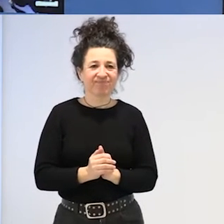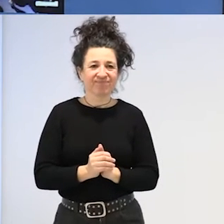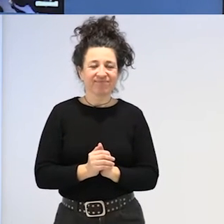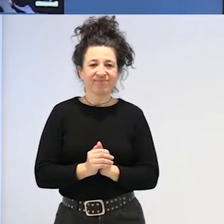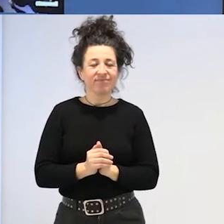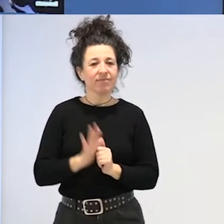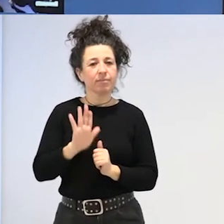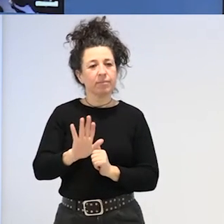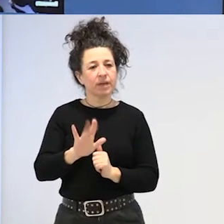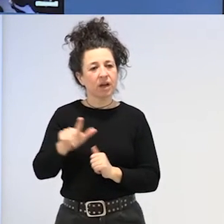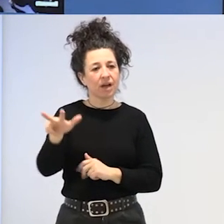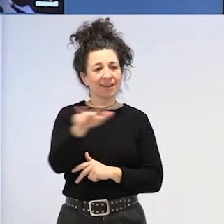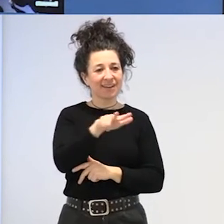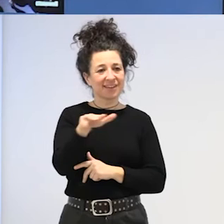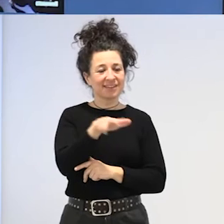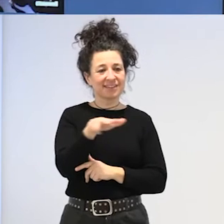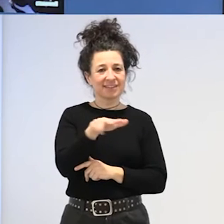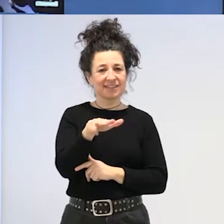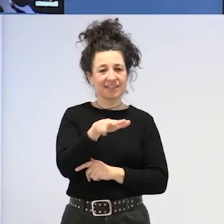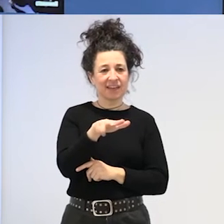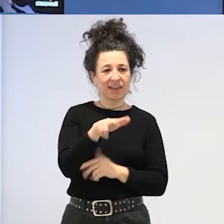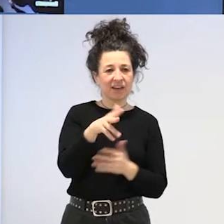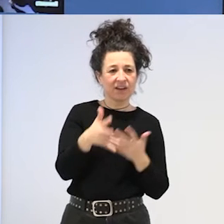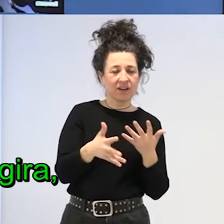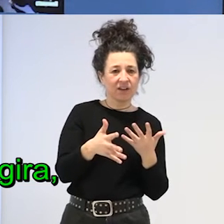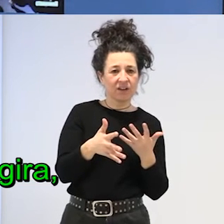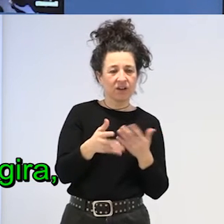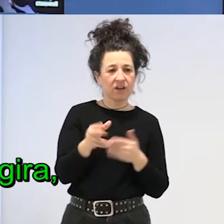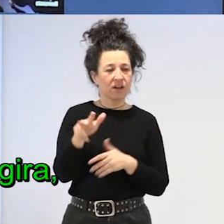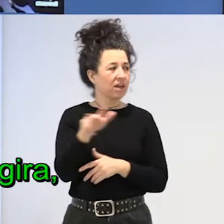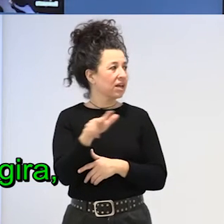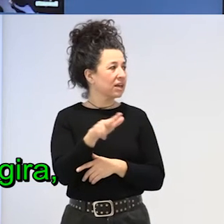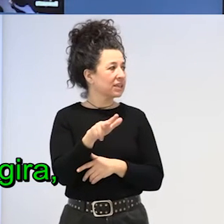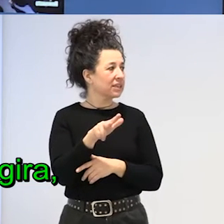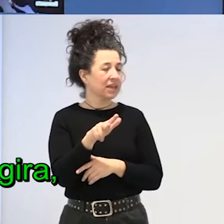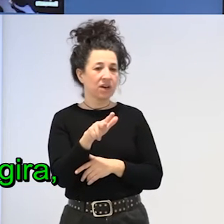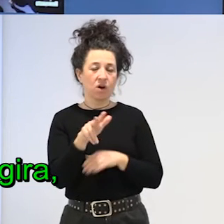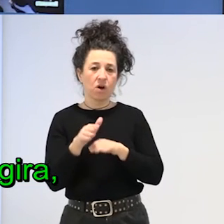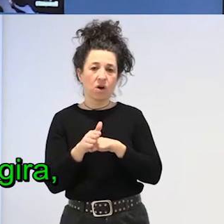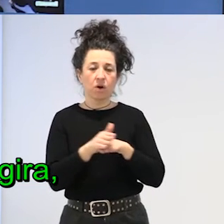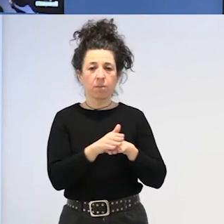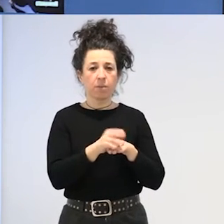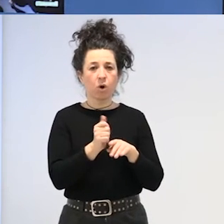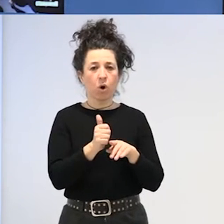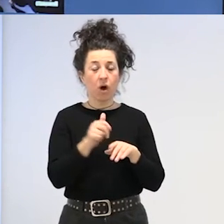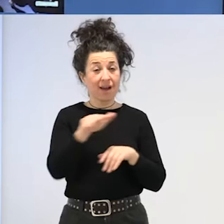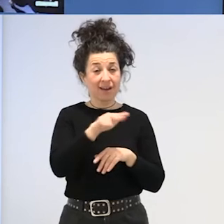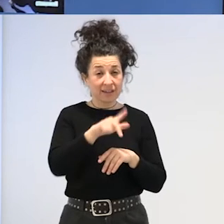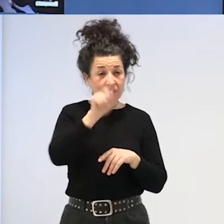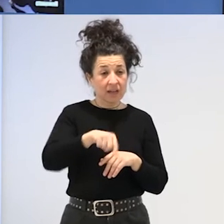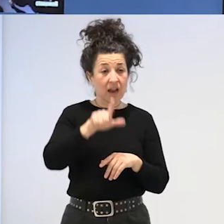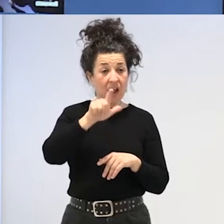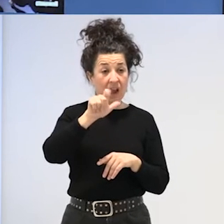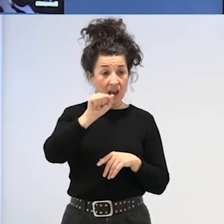eta gaztelerazko, eta, bueno, hoietaz gain, ba, emakume zientzia fikzioari begira gazteleraz, Lola